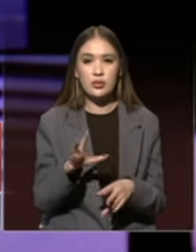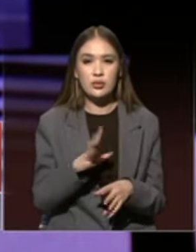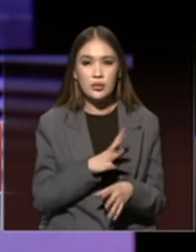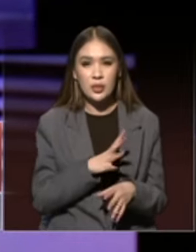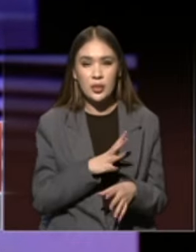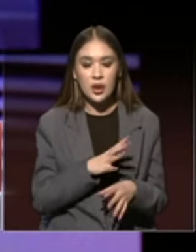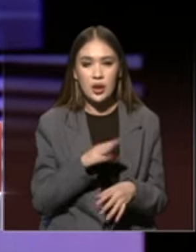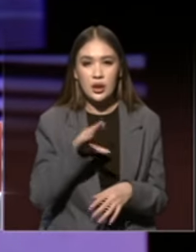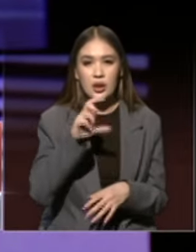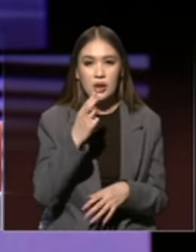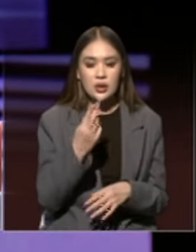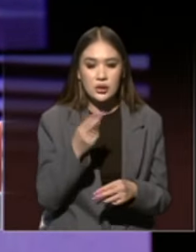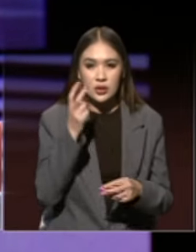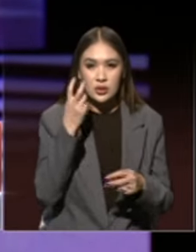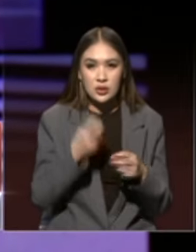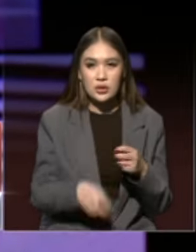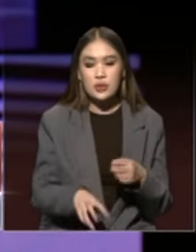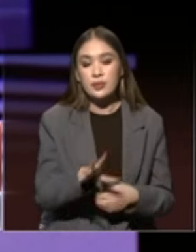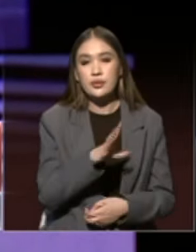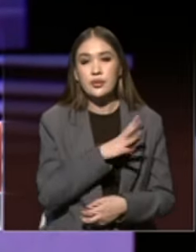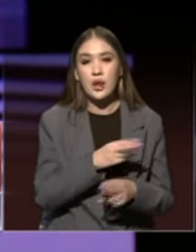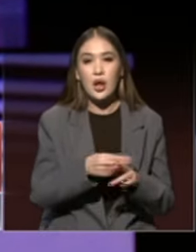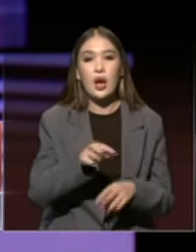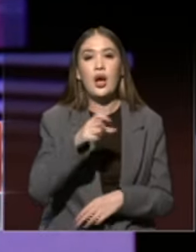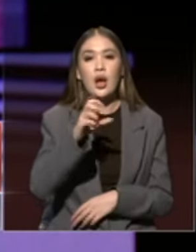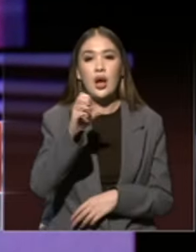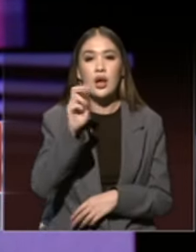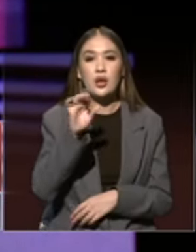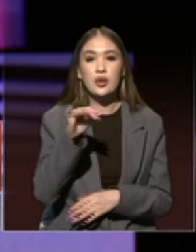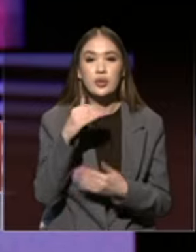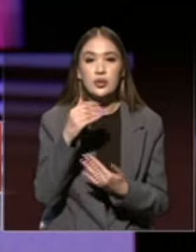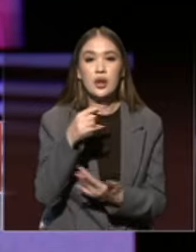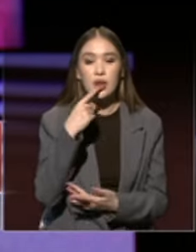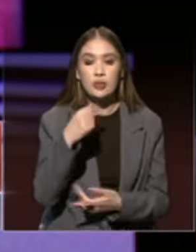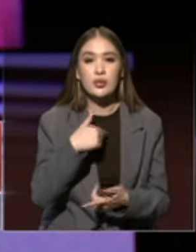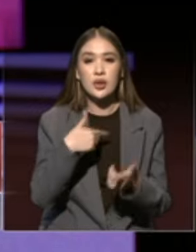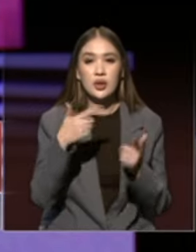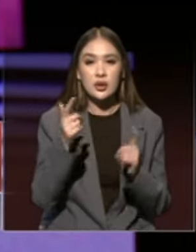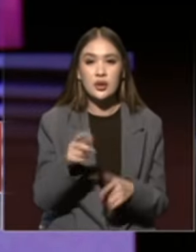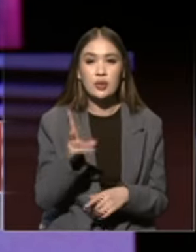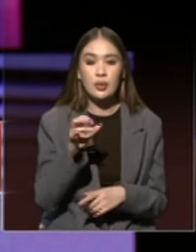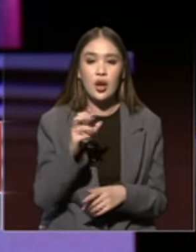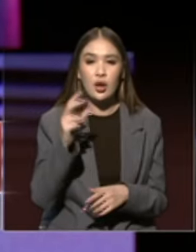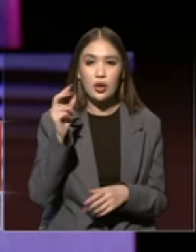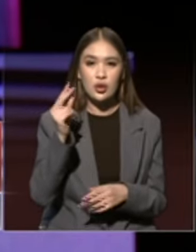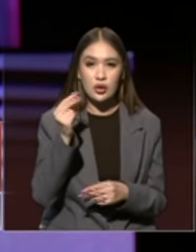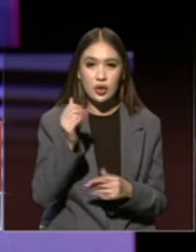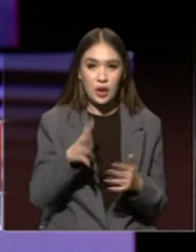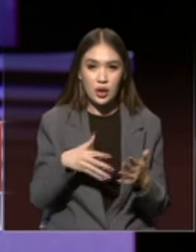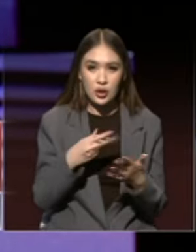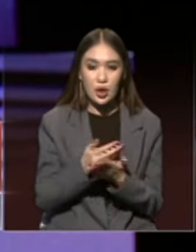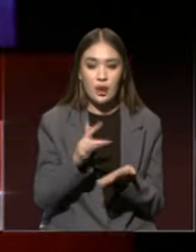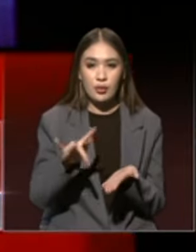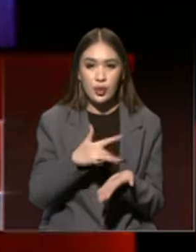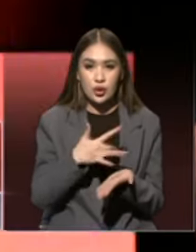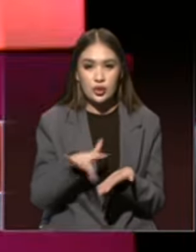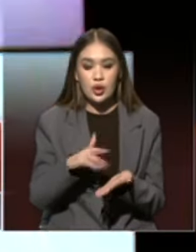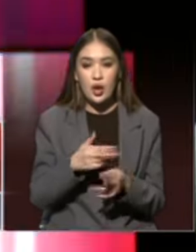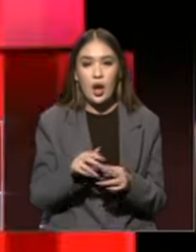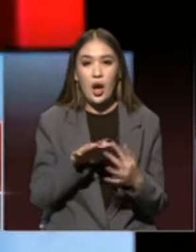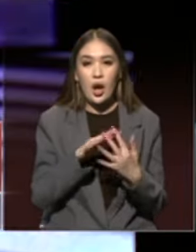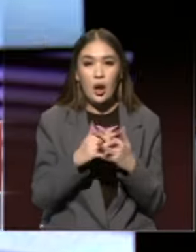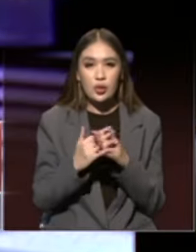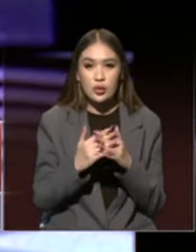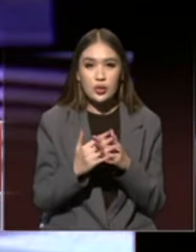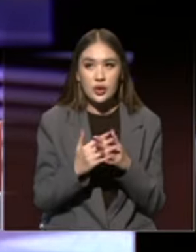мәселе жаңа әкімдерді жауапкершілік туралы келсем, бірақ ол кісілерде құрал қаражат бар ма? Мәселесі ода бюджет. Ауылдық жерде жаңағы